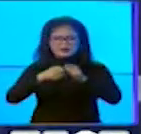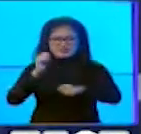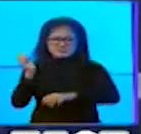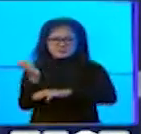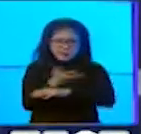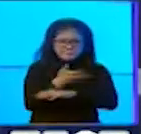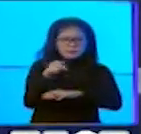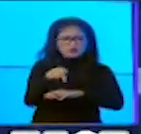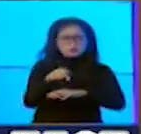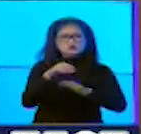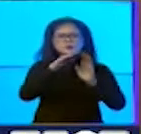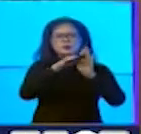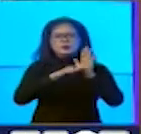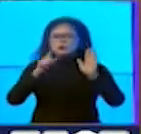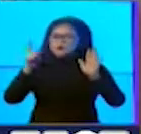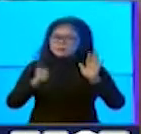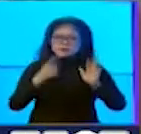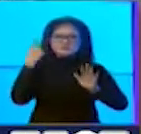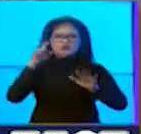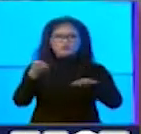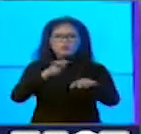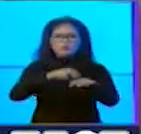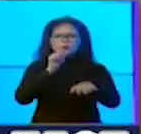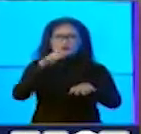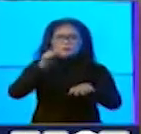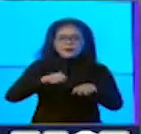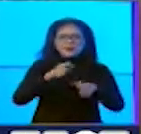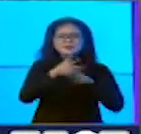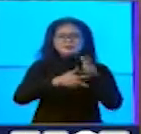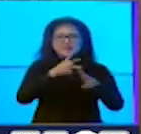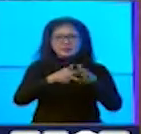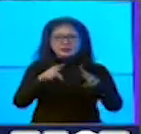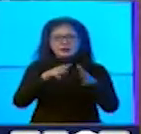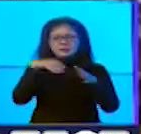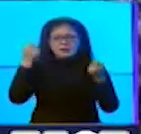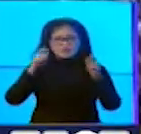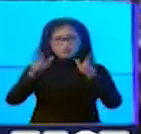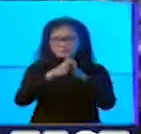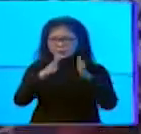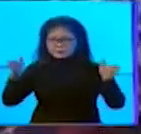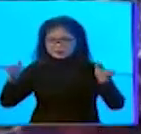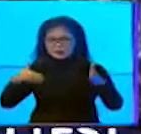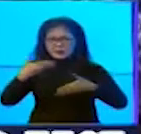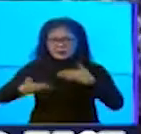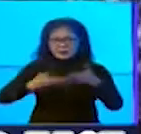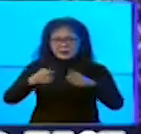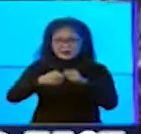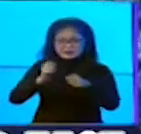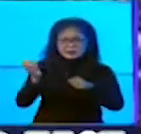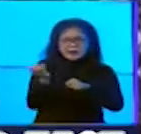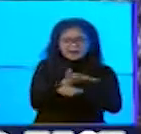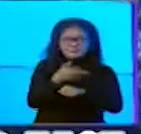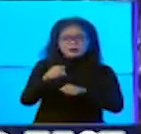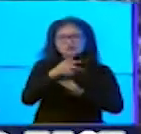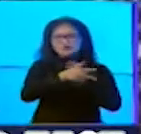syarat wajib Agar calon penumpang yang menggunakan jasa kereta api saat libur panjang nanti layanan repites di stasiun kereta api